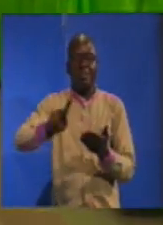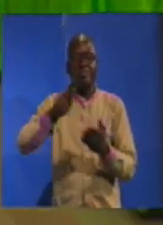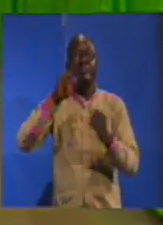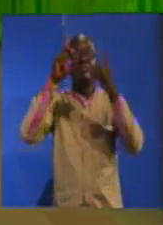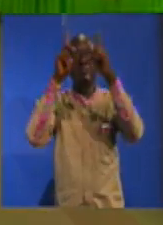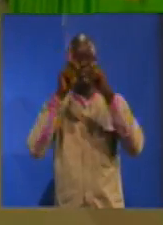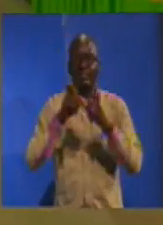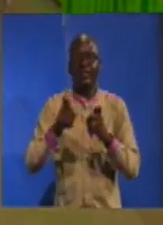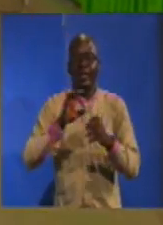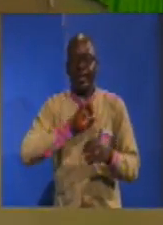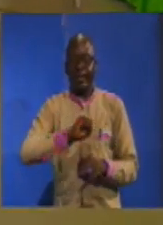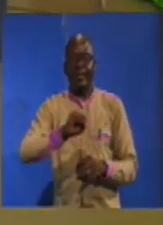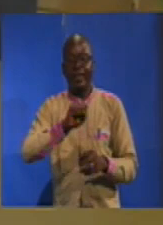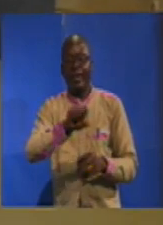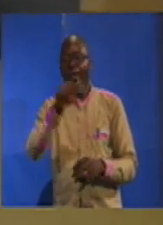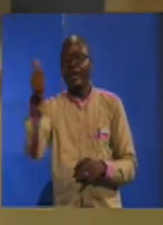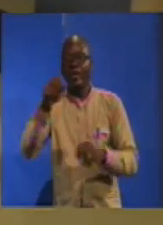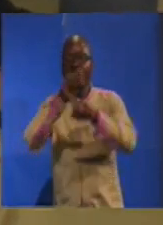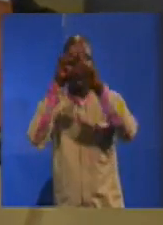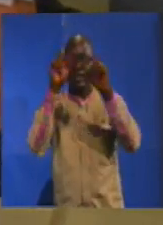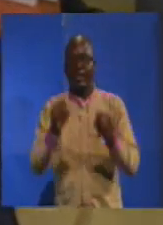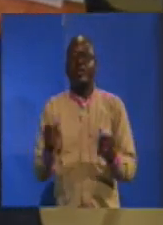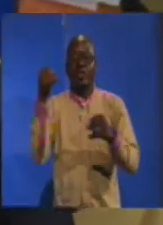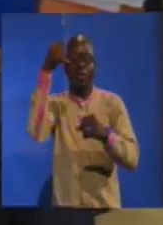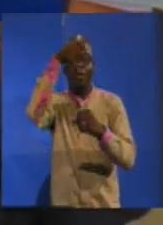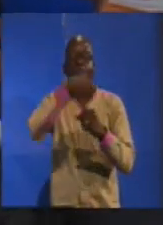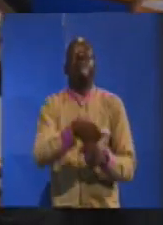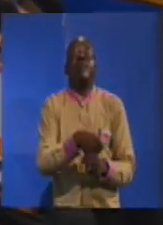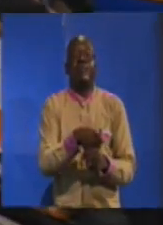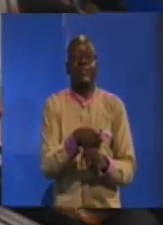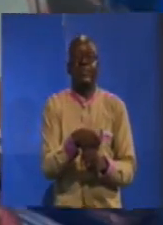des performances et bien d'autres questions internes.